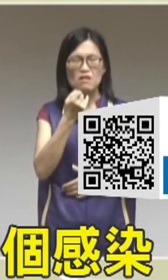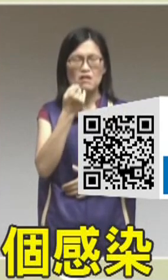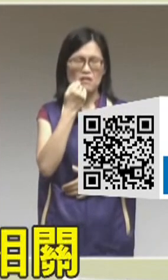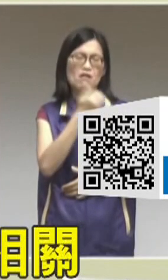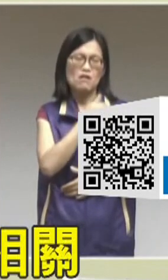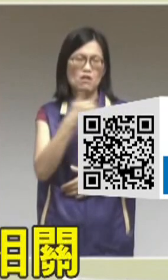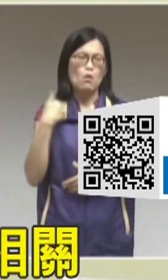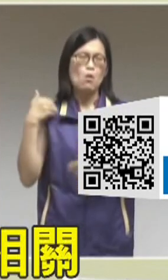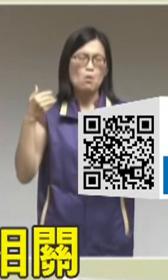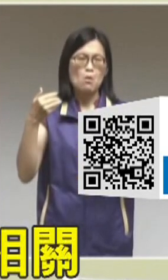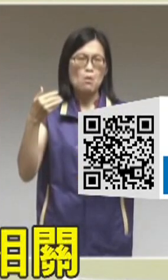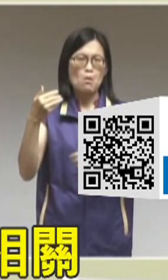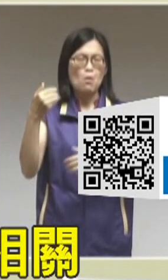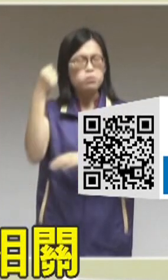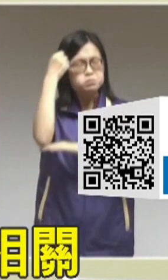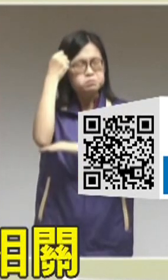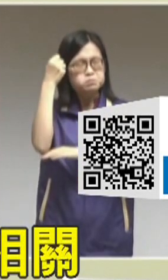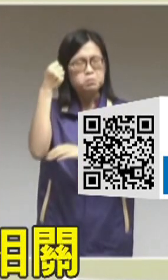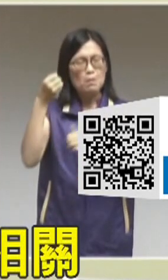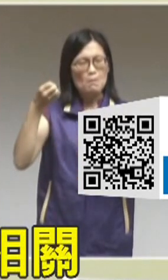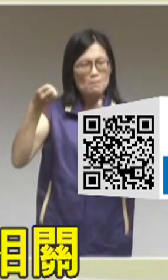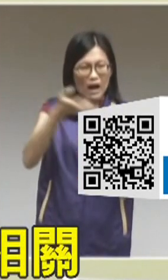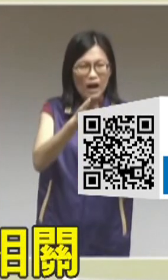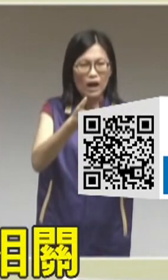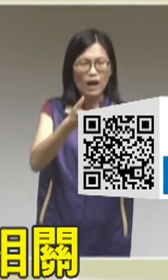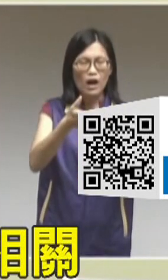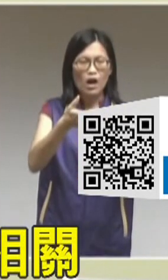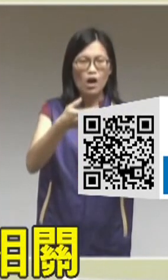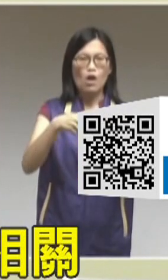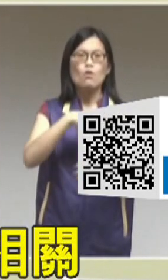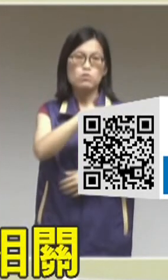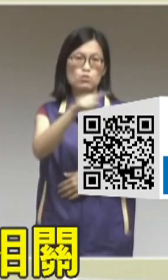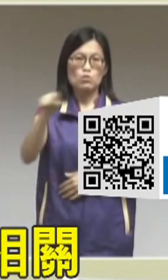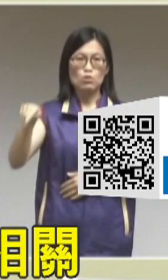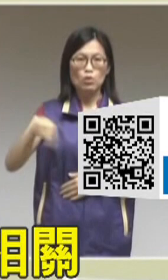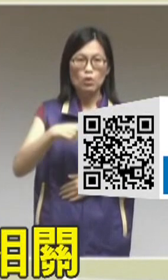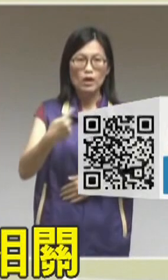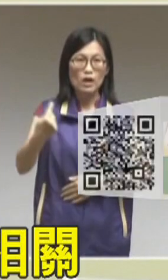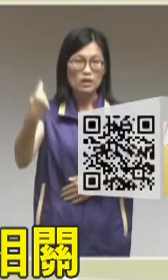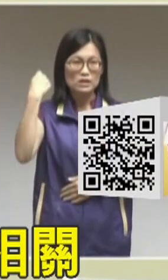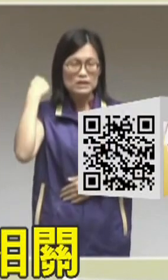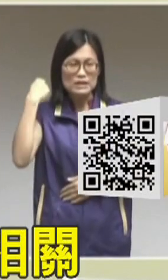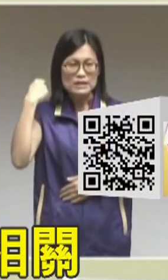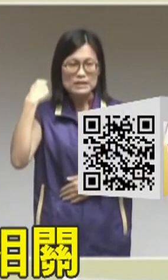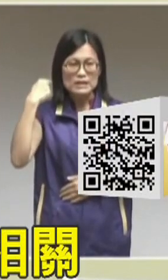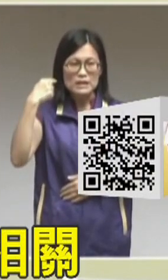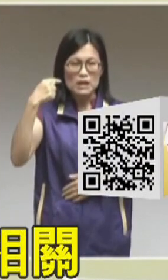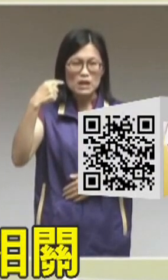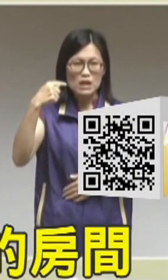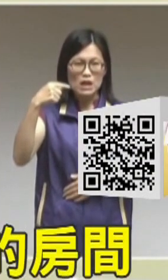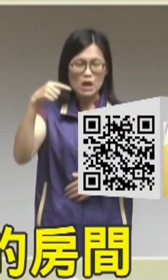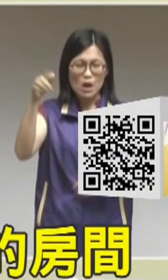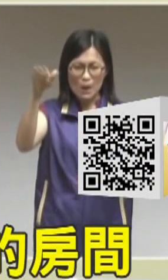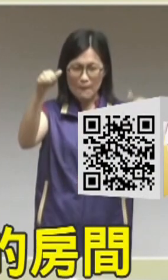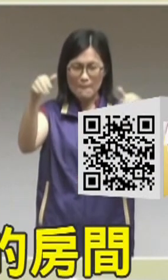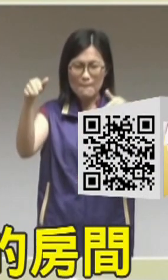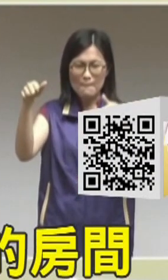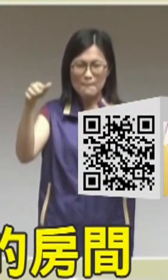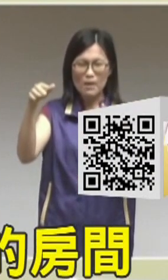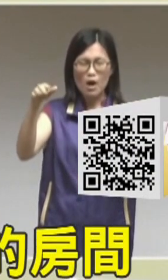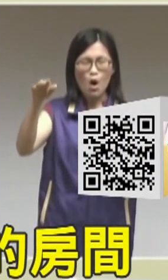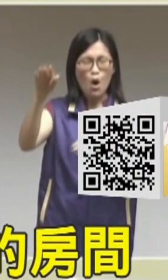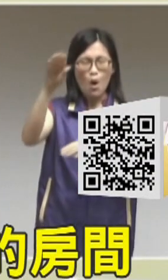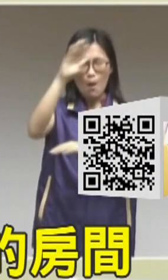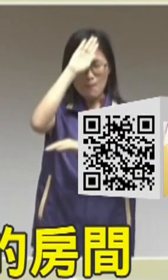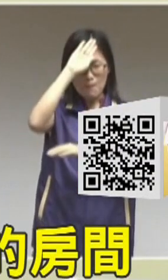染，好，所以我们在昨天也这个调阅了相关的这个防疫旅